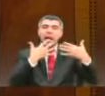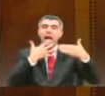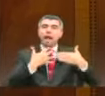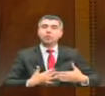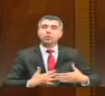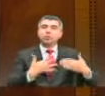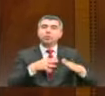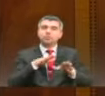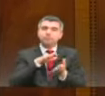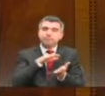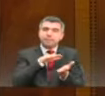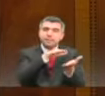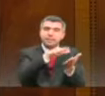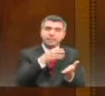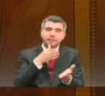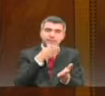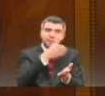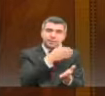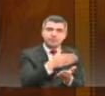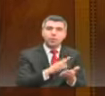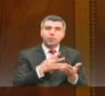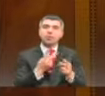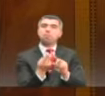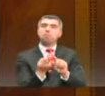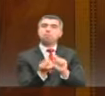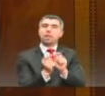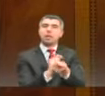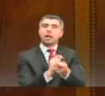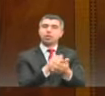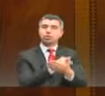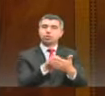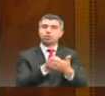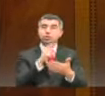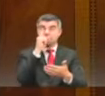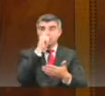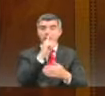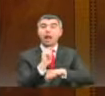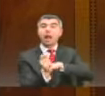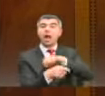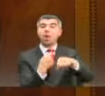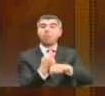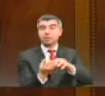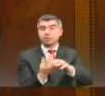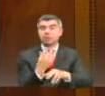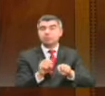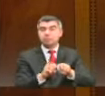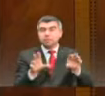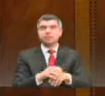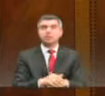والمعدات والموارد الصحية مركزياً وترابياً وخاصة بالعالم القروي، تقوية برامج